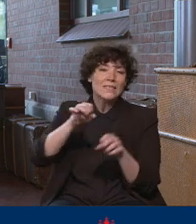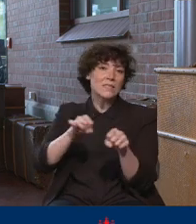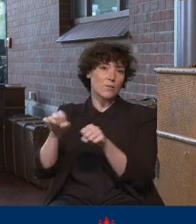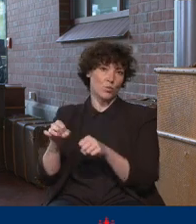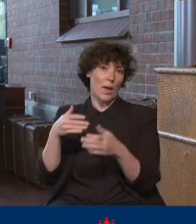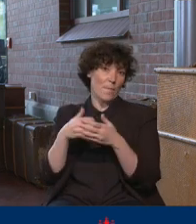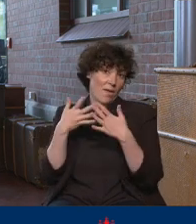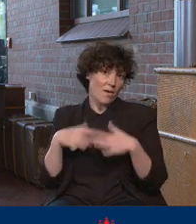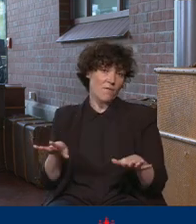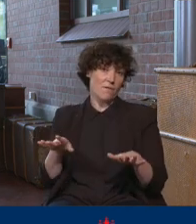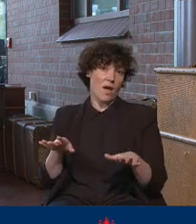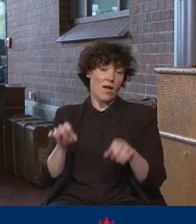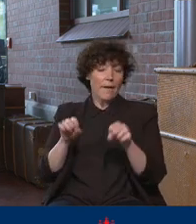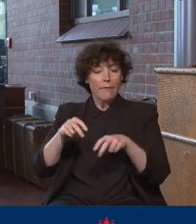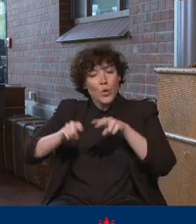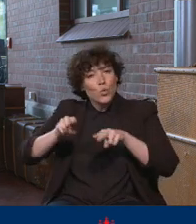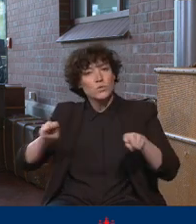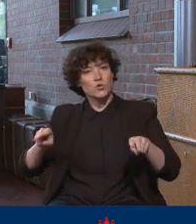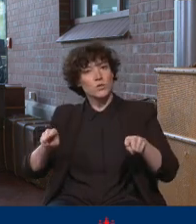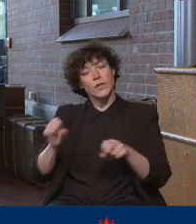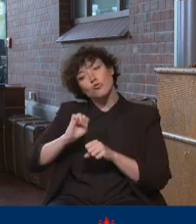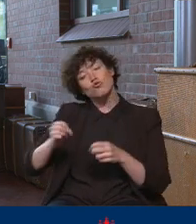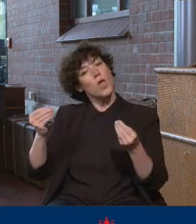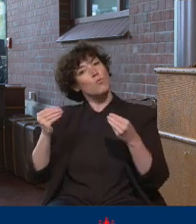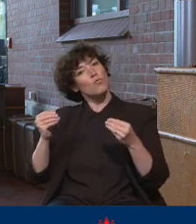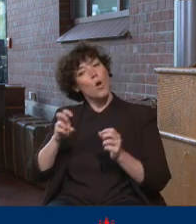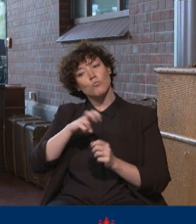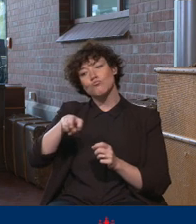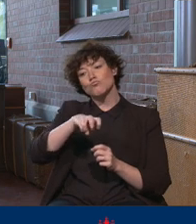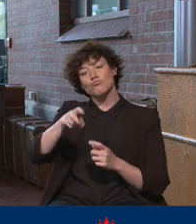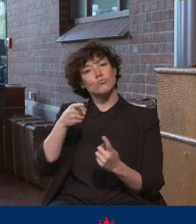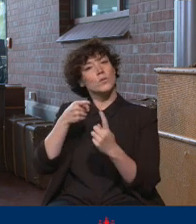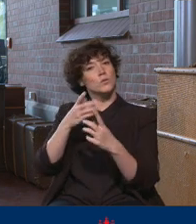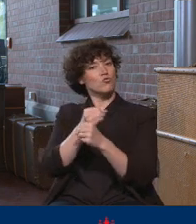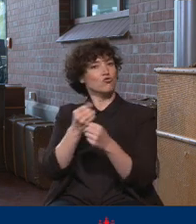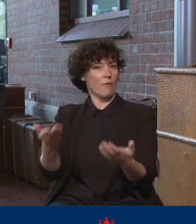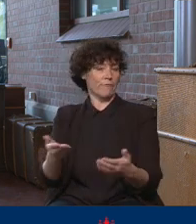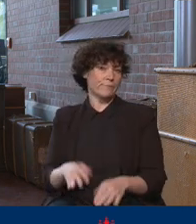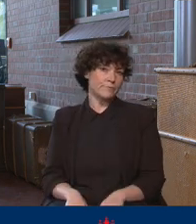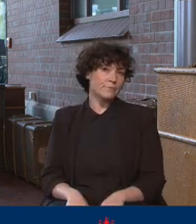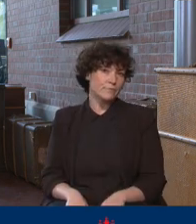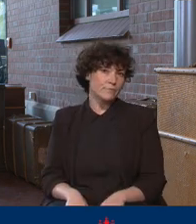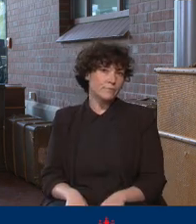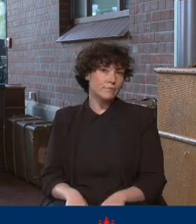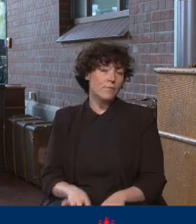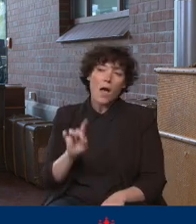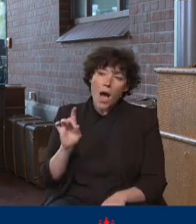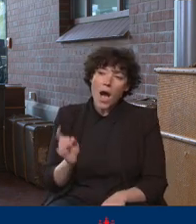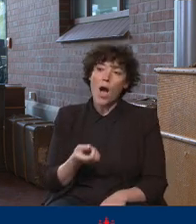in verschiedene schnell und bequem zu verschiedenen zielen zu kommen auch ein